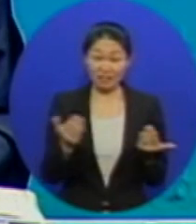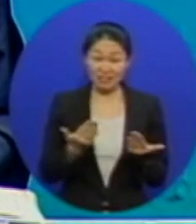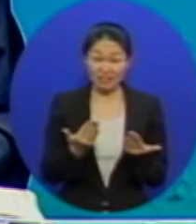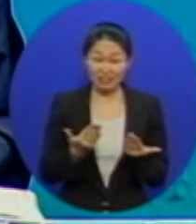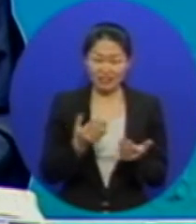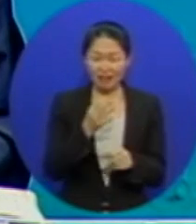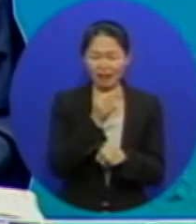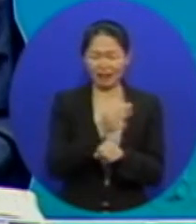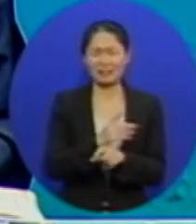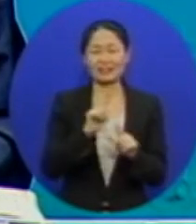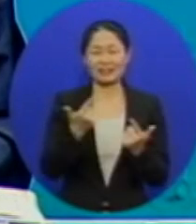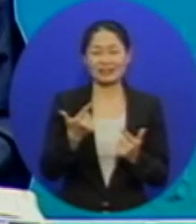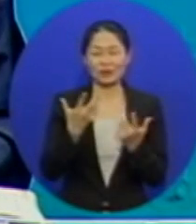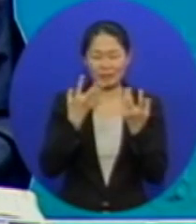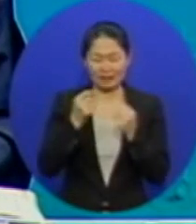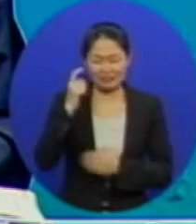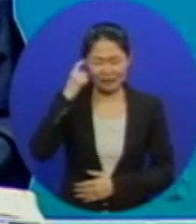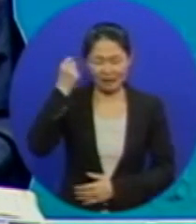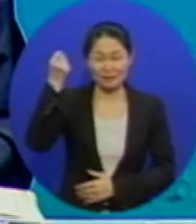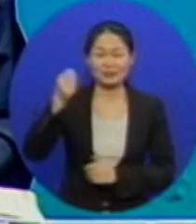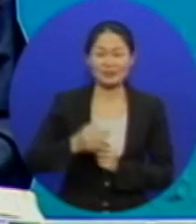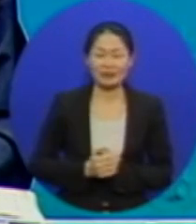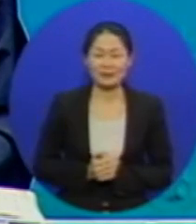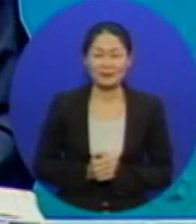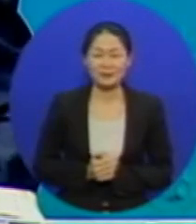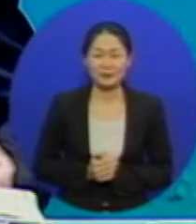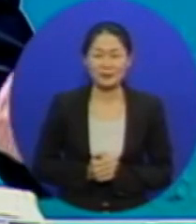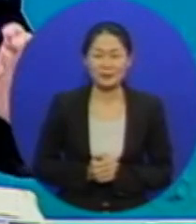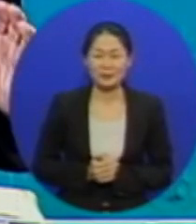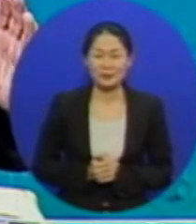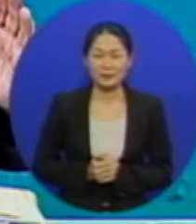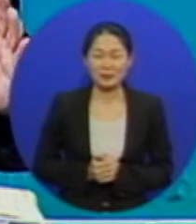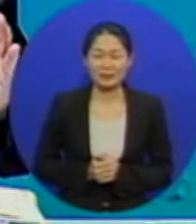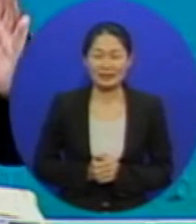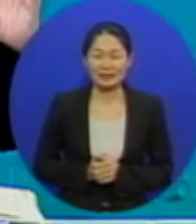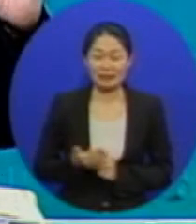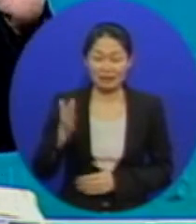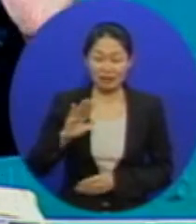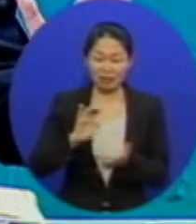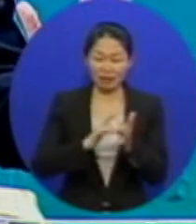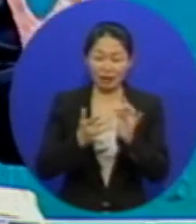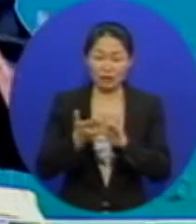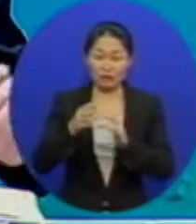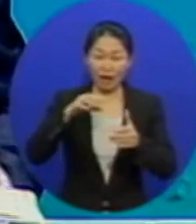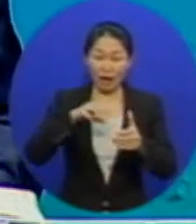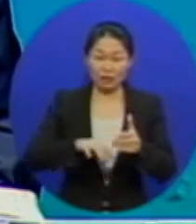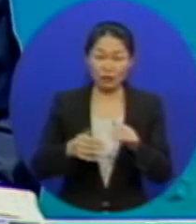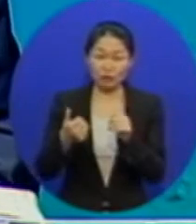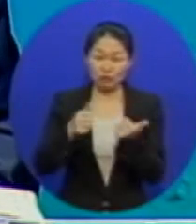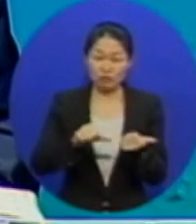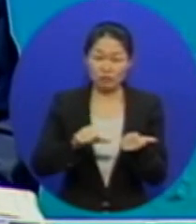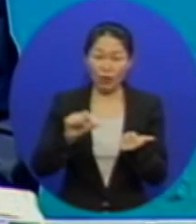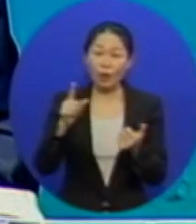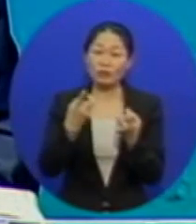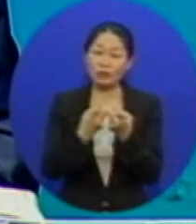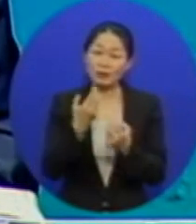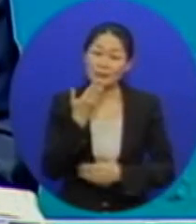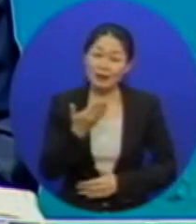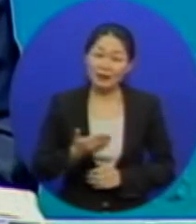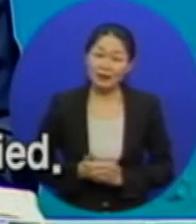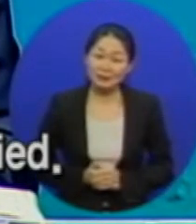않다고 더 많은 분들이 생각합니다 근데 예수님 안에서 죽는게 어떻게 되지요